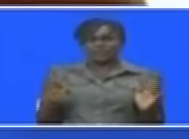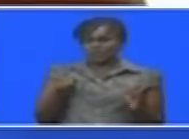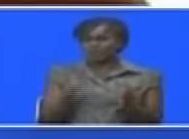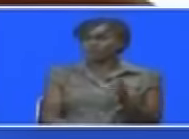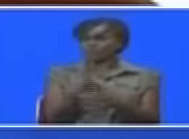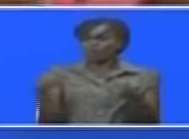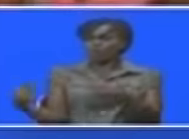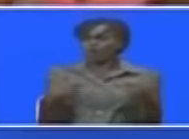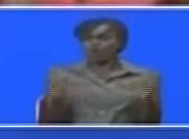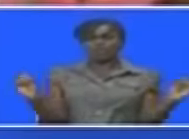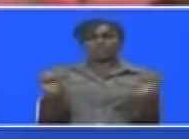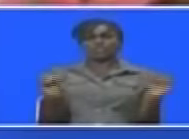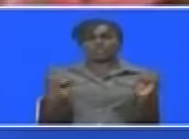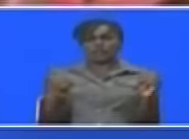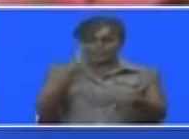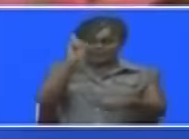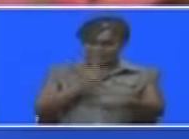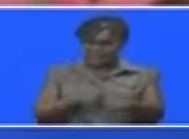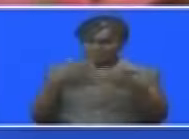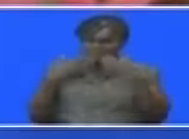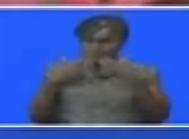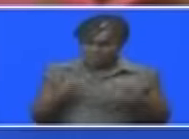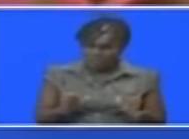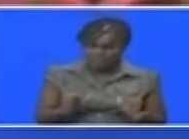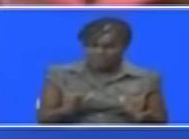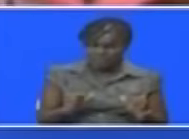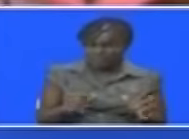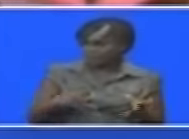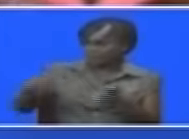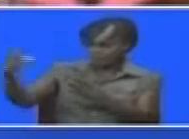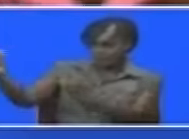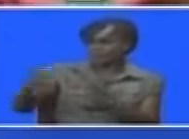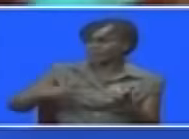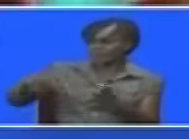usizue vurugu. Wakimaliza wanaenda tena wakagombani.